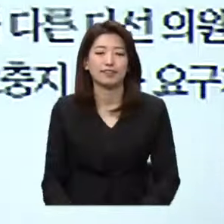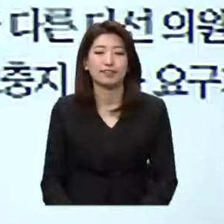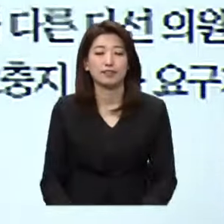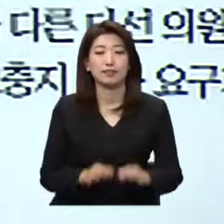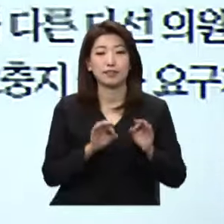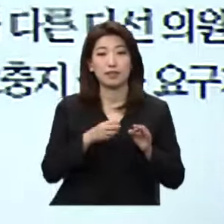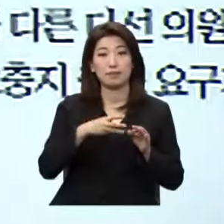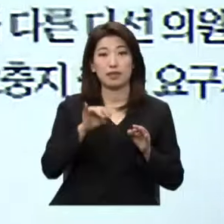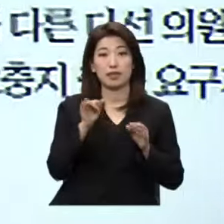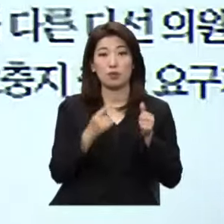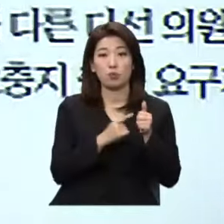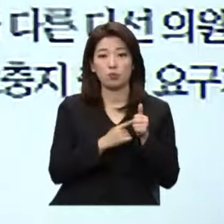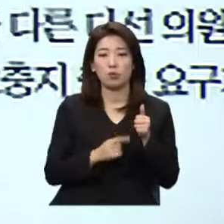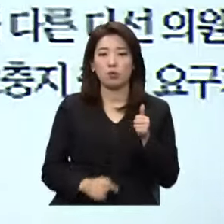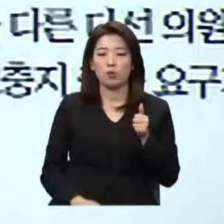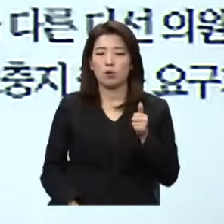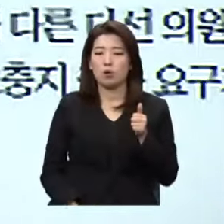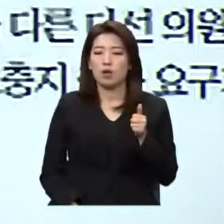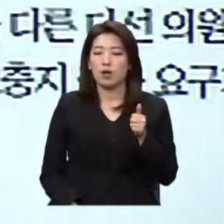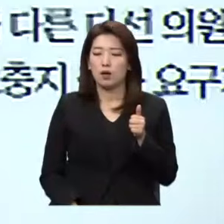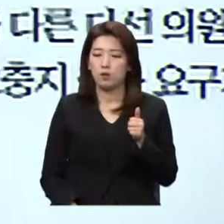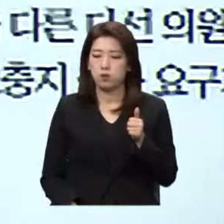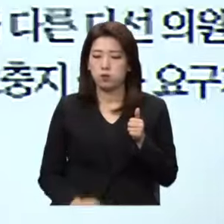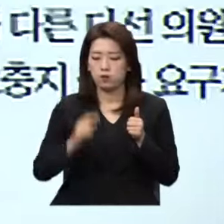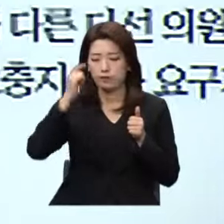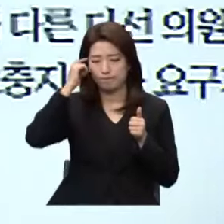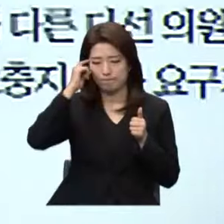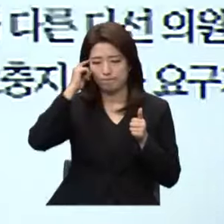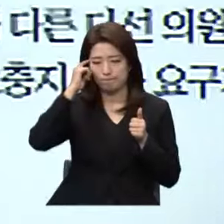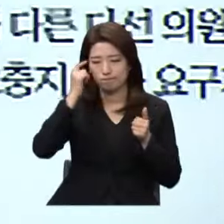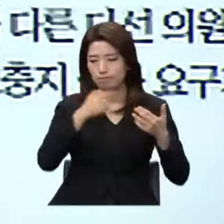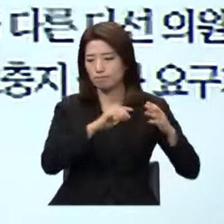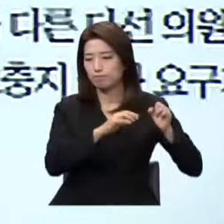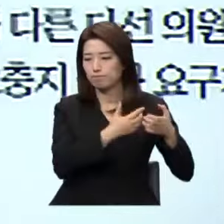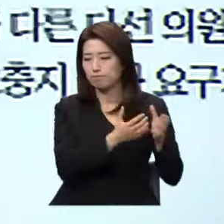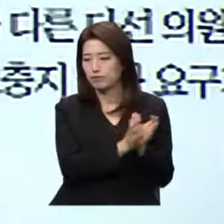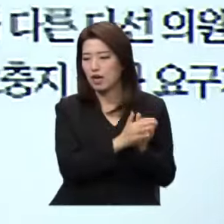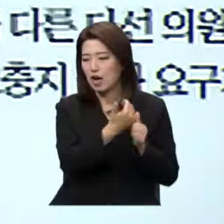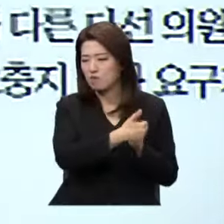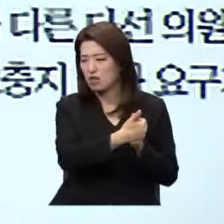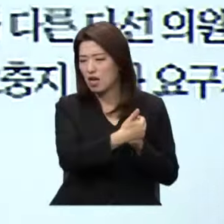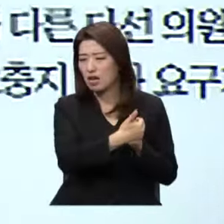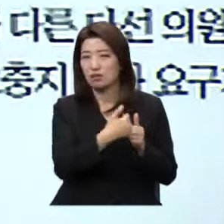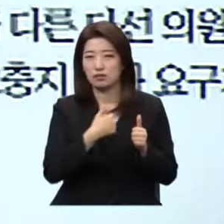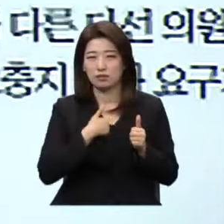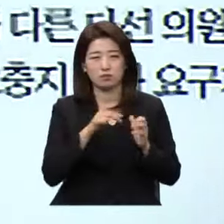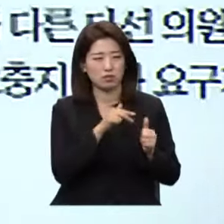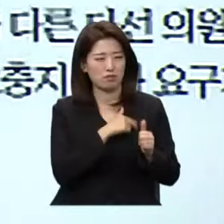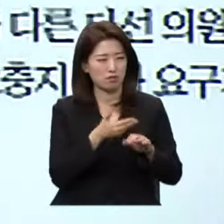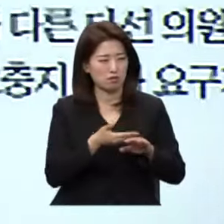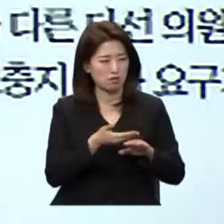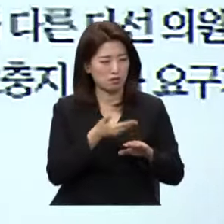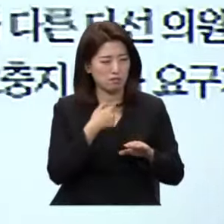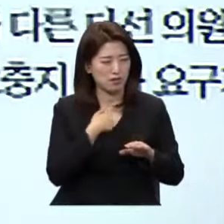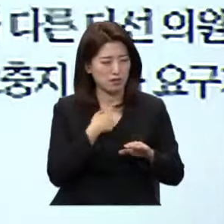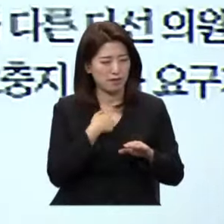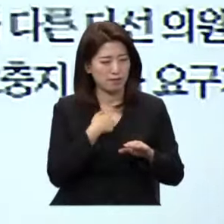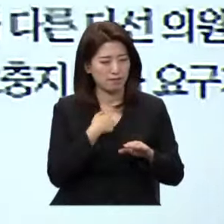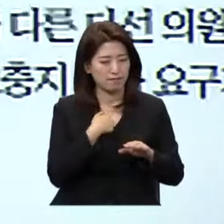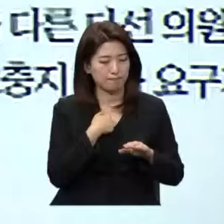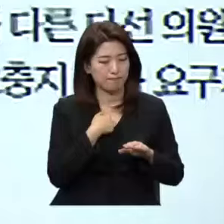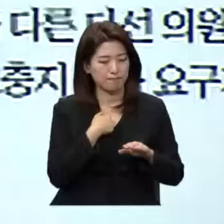하고 있는 것으로 전해졌다 김희원은 통화해서 당의 요구에 무거운 책임감을 갖고 있다며 이제는 나